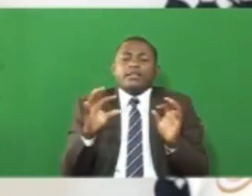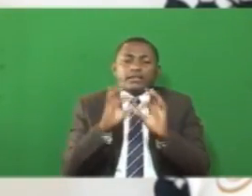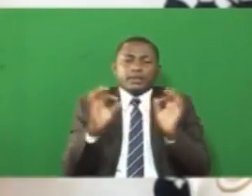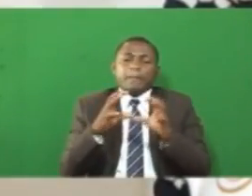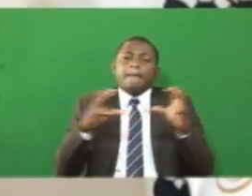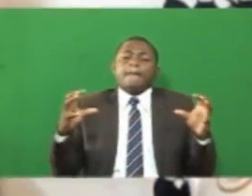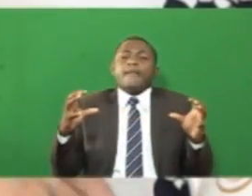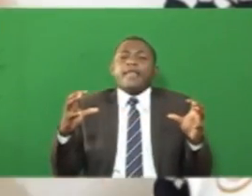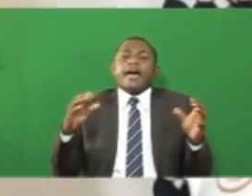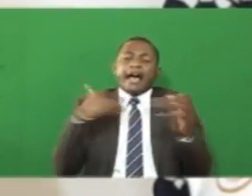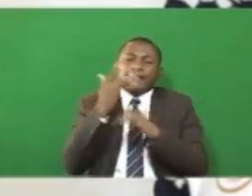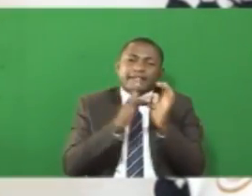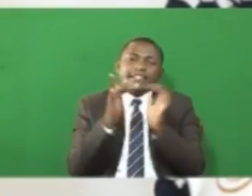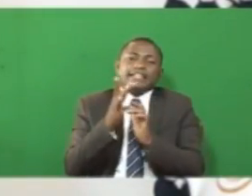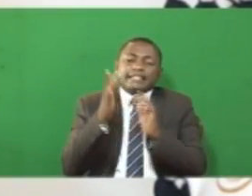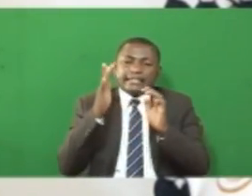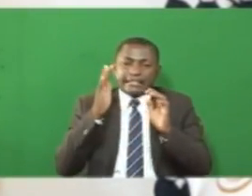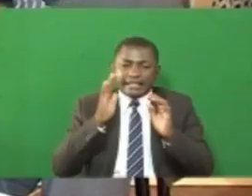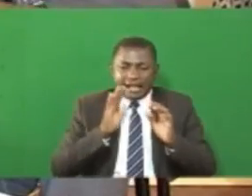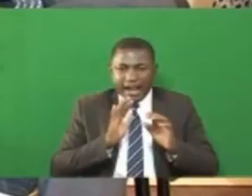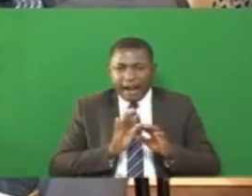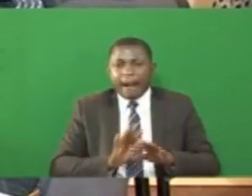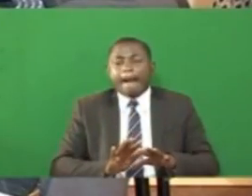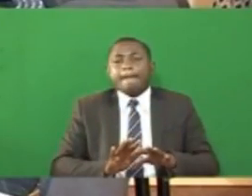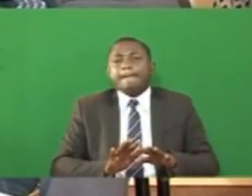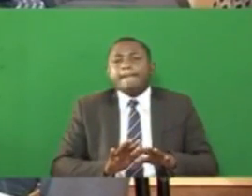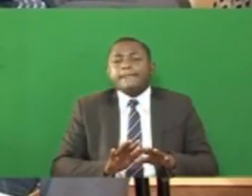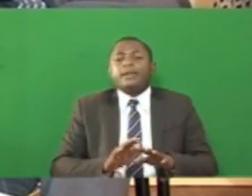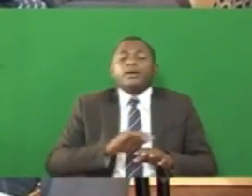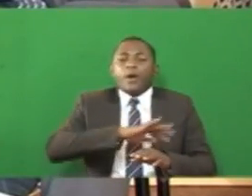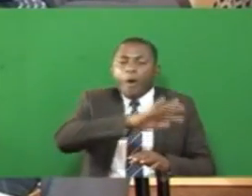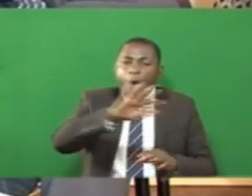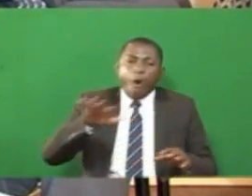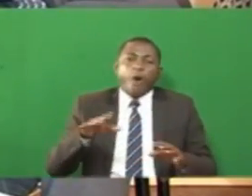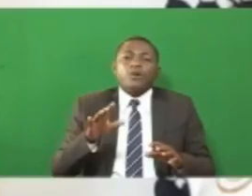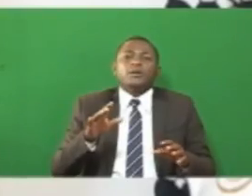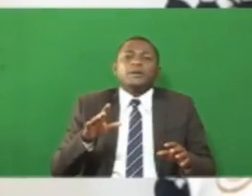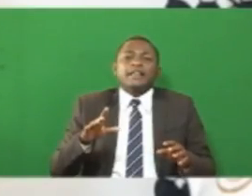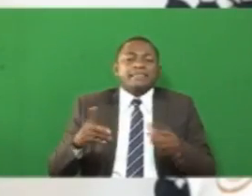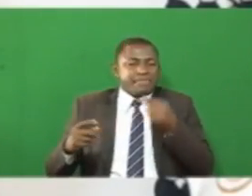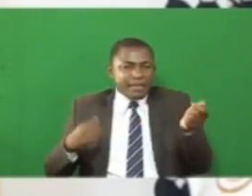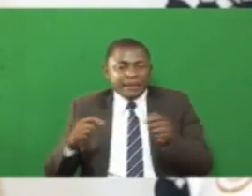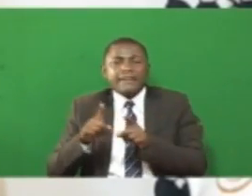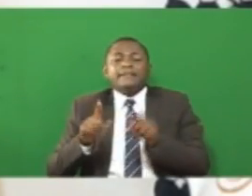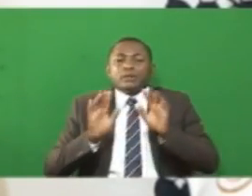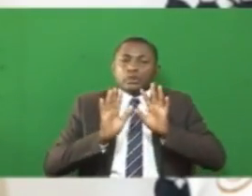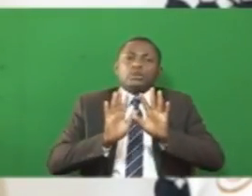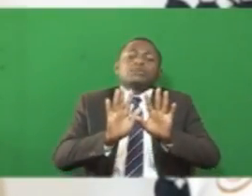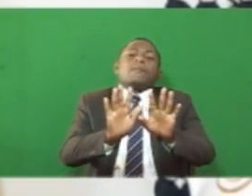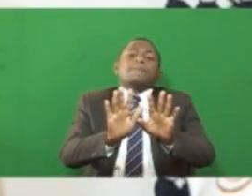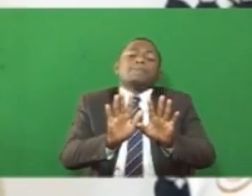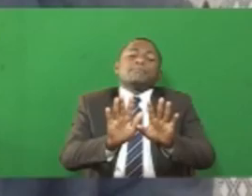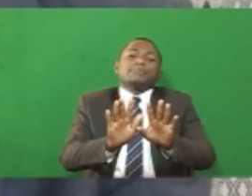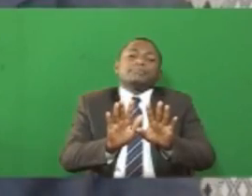Jesu. Nemasabata emitambo aya akapfuura. Anga ari masabata asingaiti. Asiri zuva